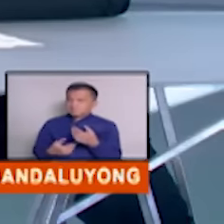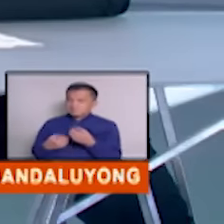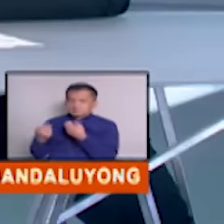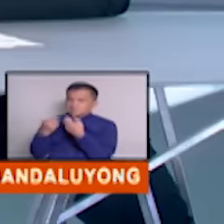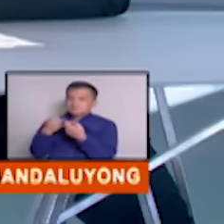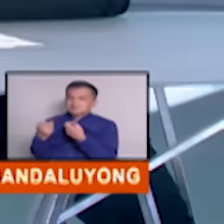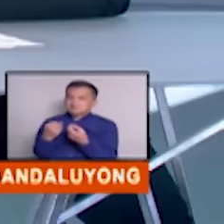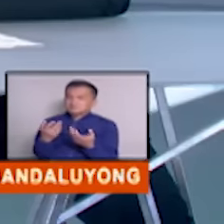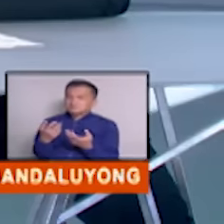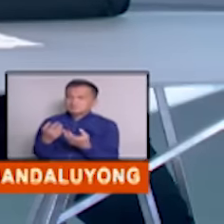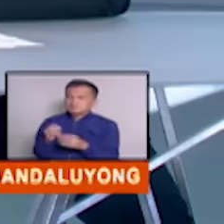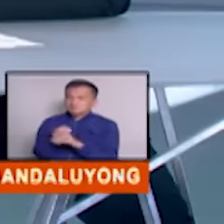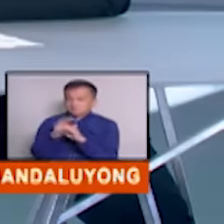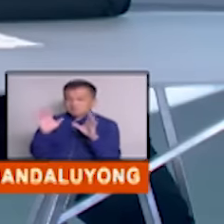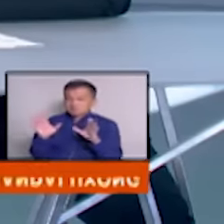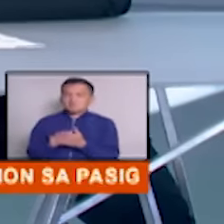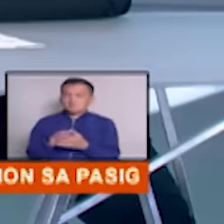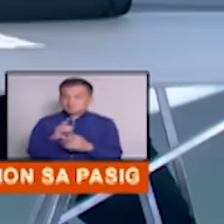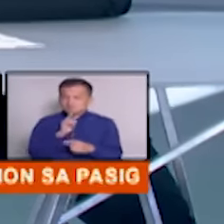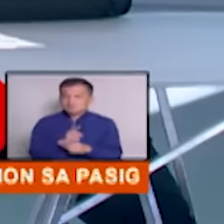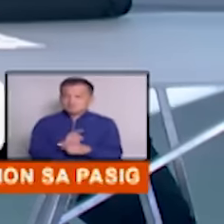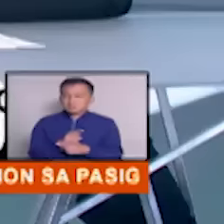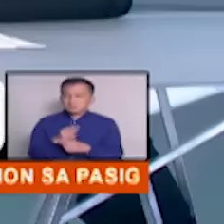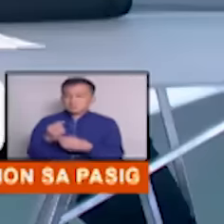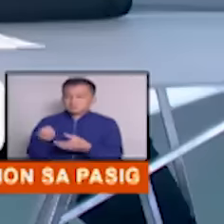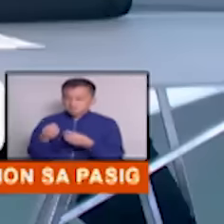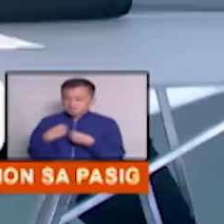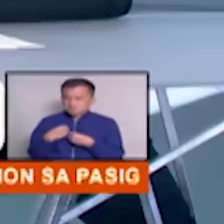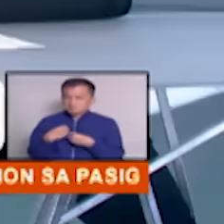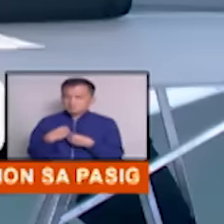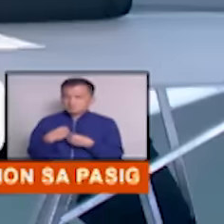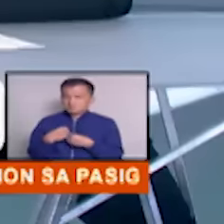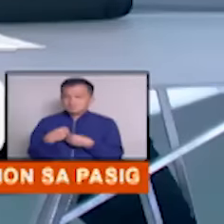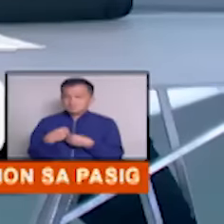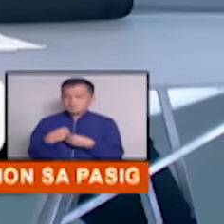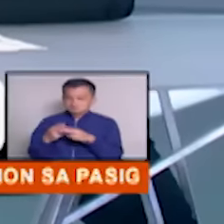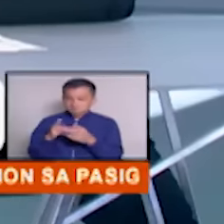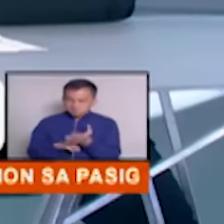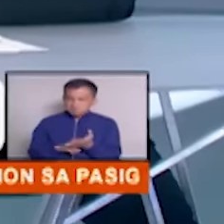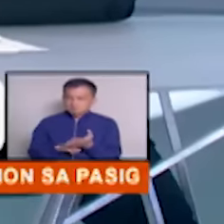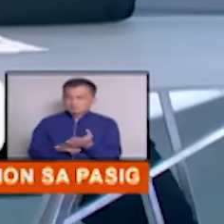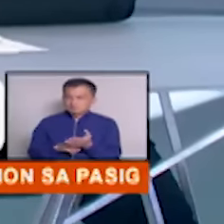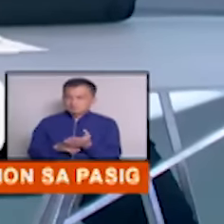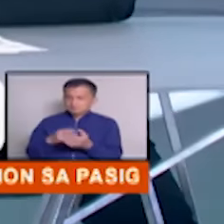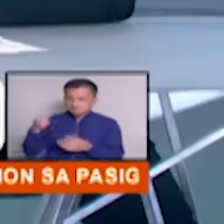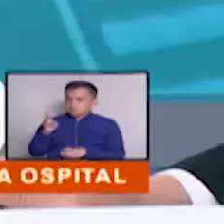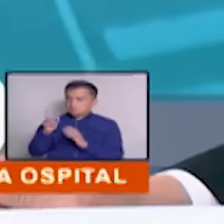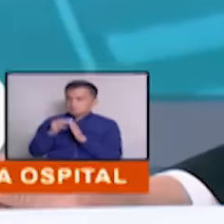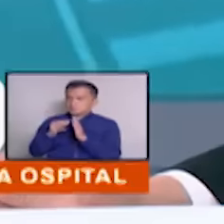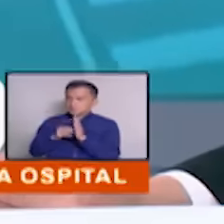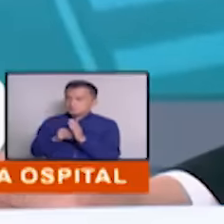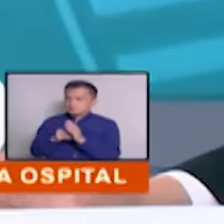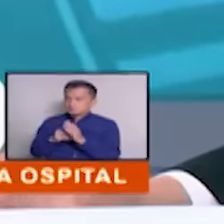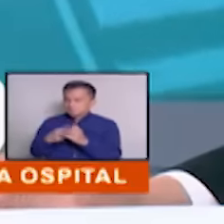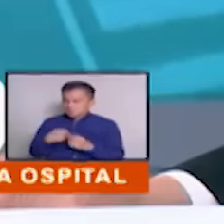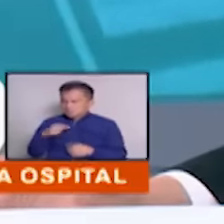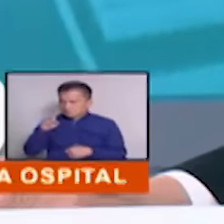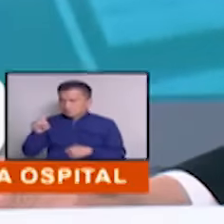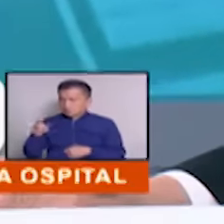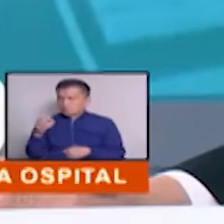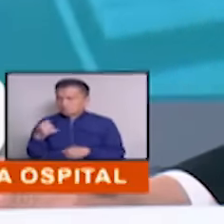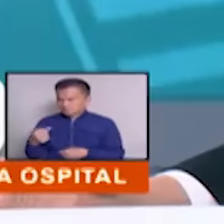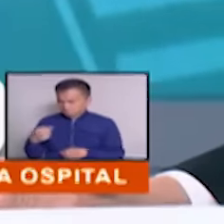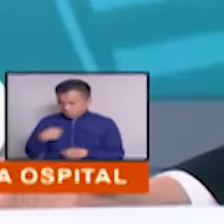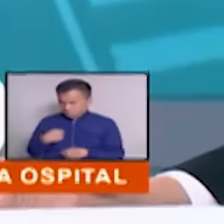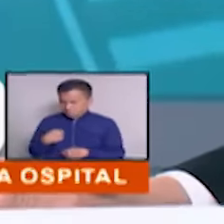in-explain tsaka nang kinlarify ng maayos eh. Binigay lang po nila sa amin, pirmahan nyo, minamadali nila kami. Nag-question ako na, Sir, bakit po